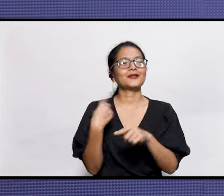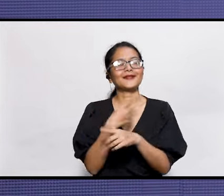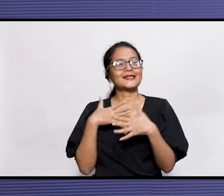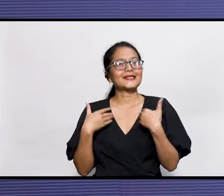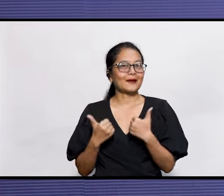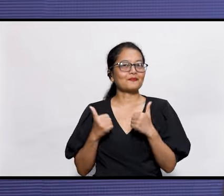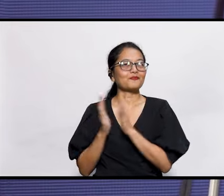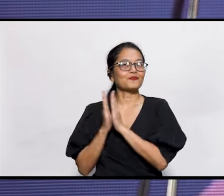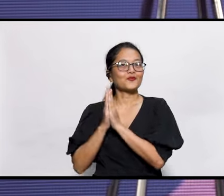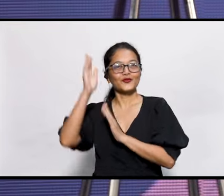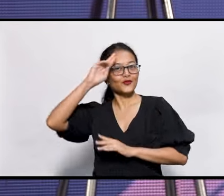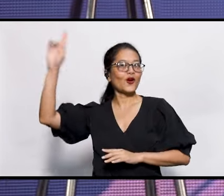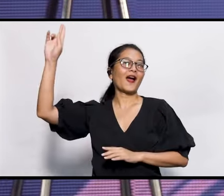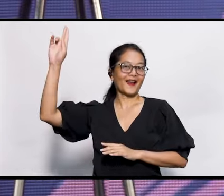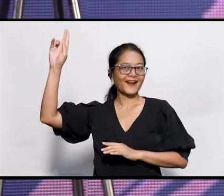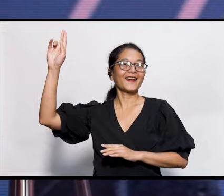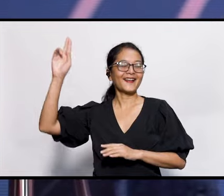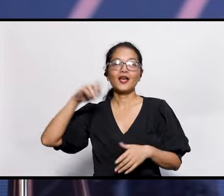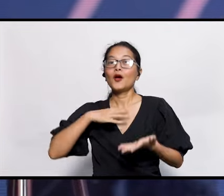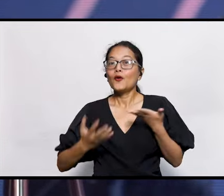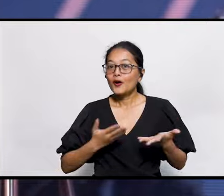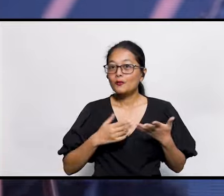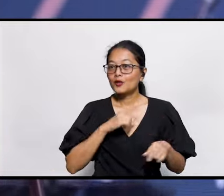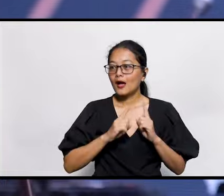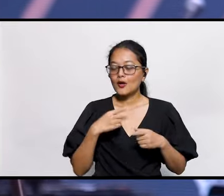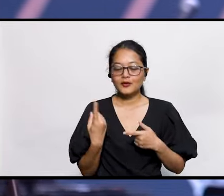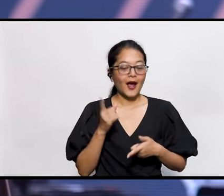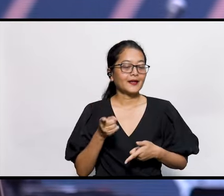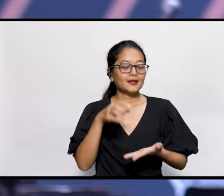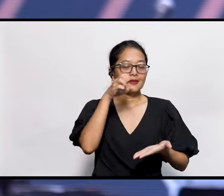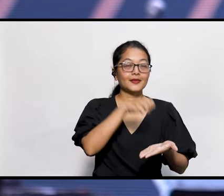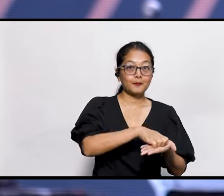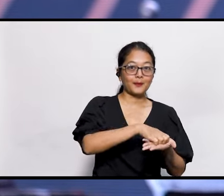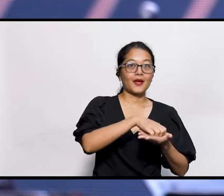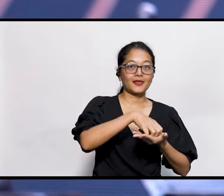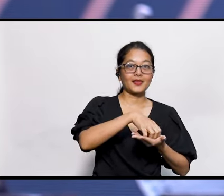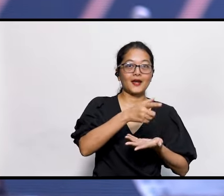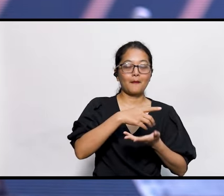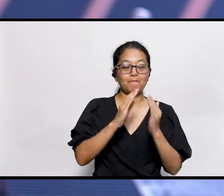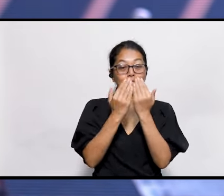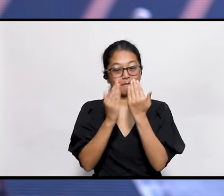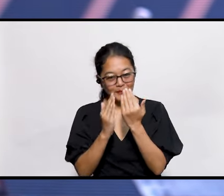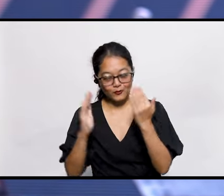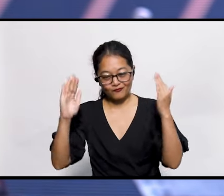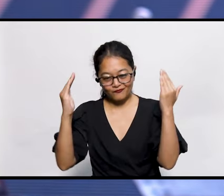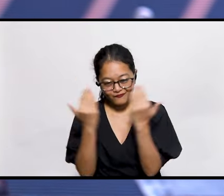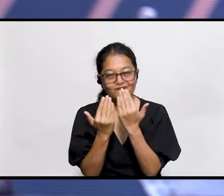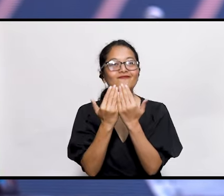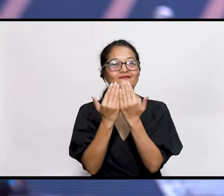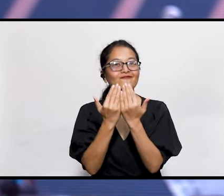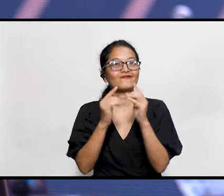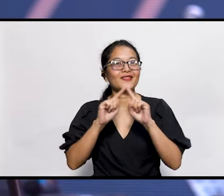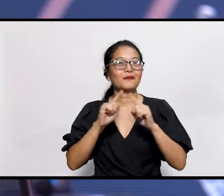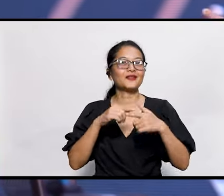dan biasanya kalau kita lewat satu tempat misalnya pintu tertutup otomatically kita